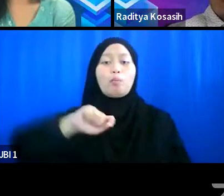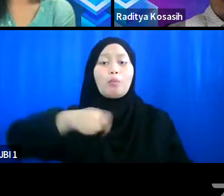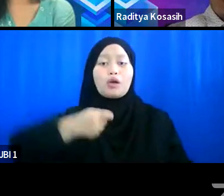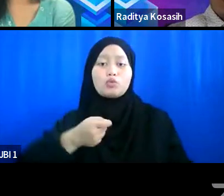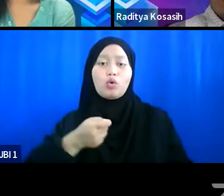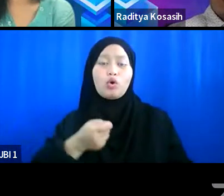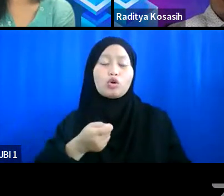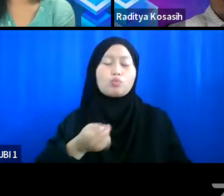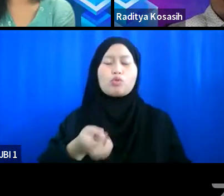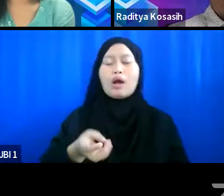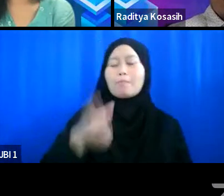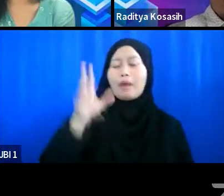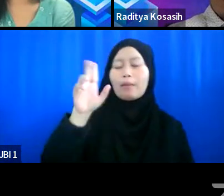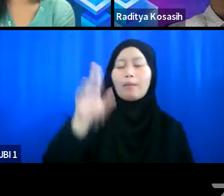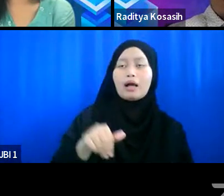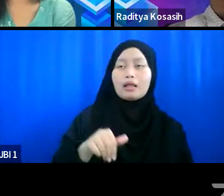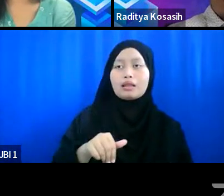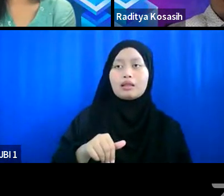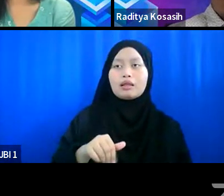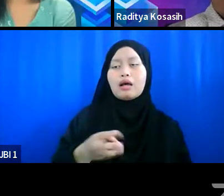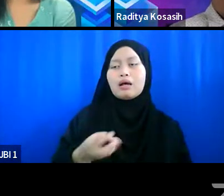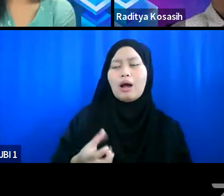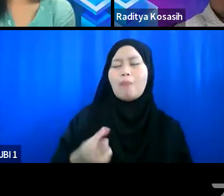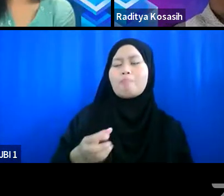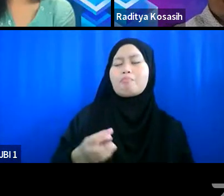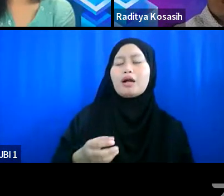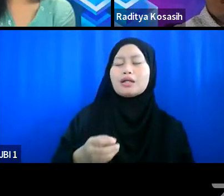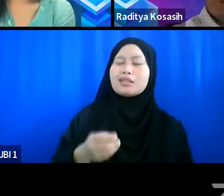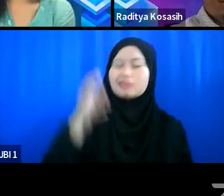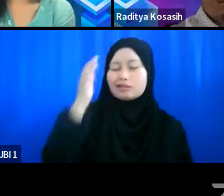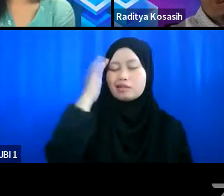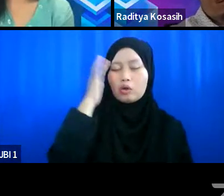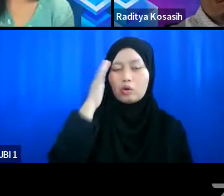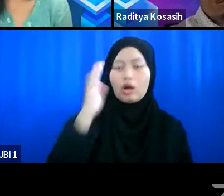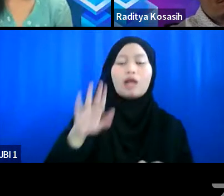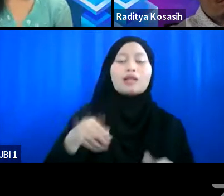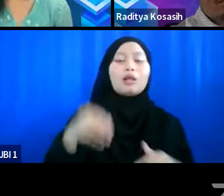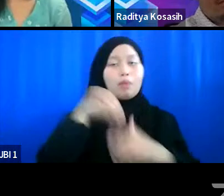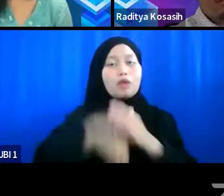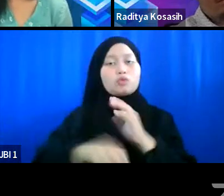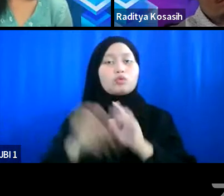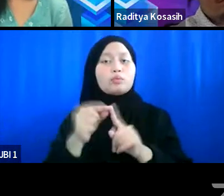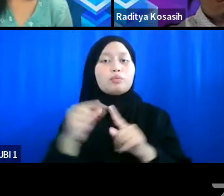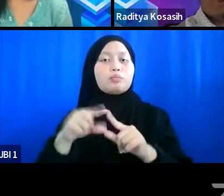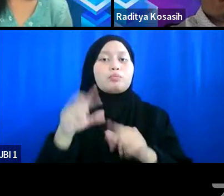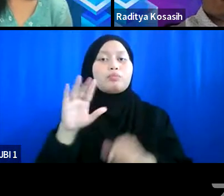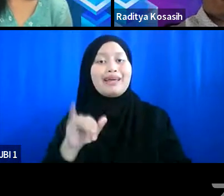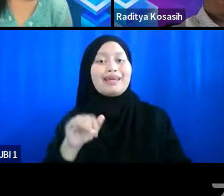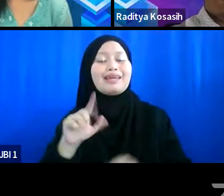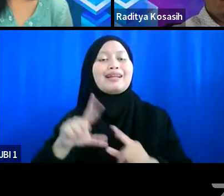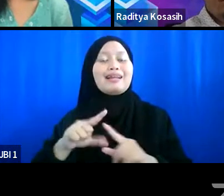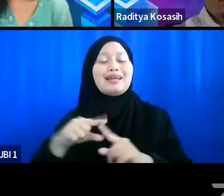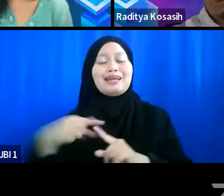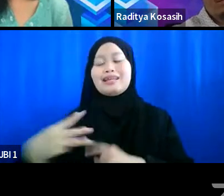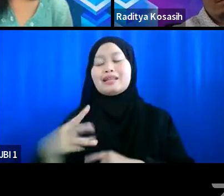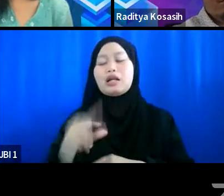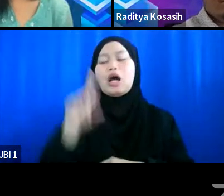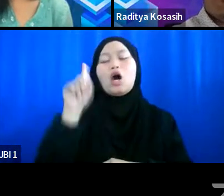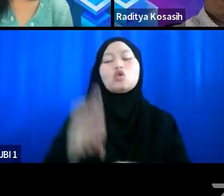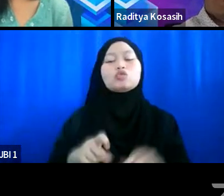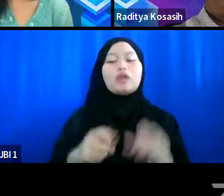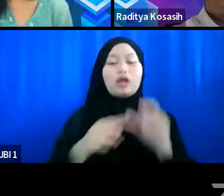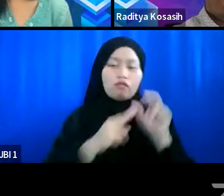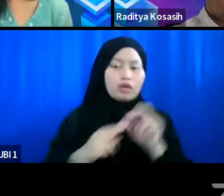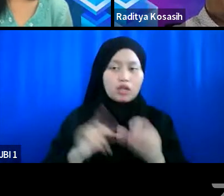sekali ditebak lain Ia juga menjadi berlian termasuk juga dengan militer itu ini memang Maaf sudah negasi bahwa memang